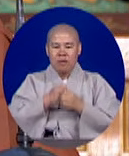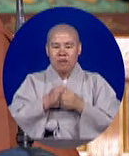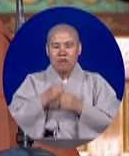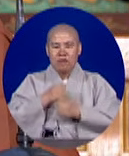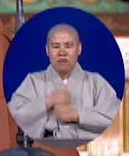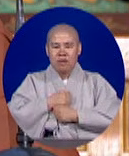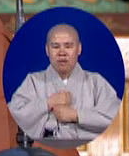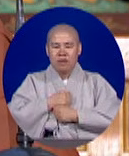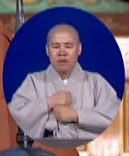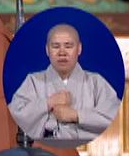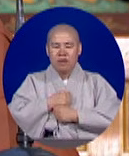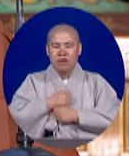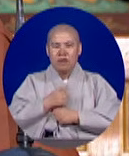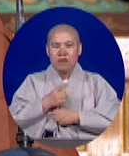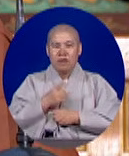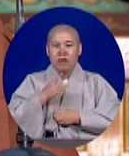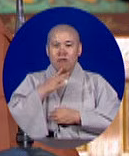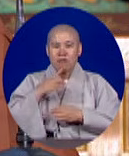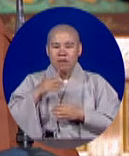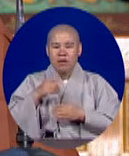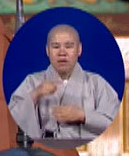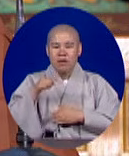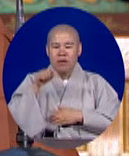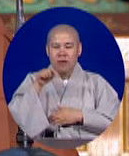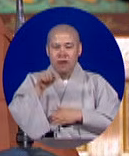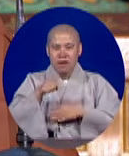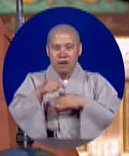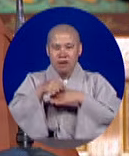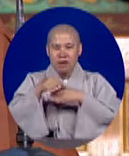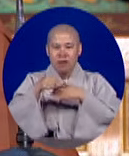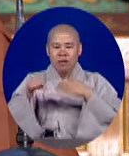지제자리니라 다만 이 속에 있나니라 이랬어요.